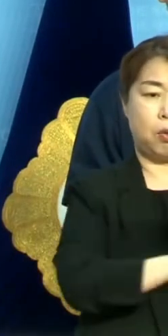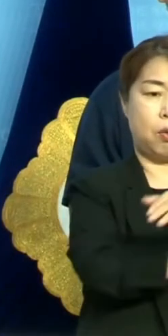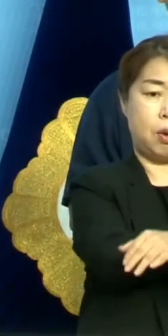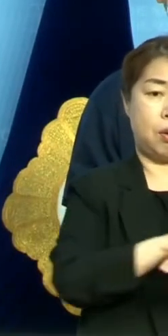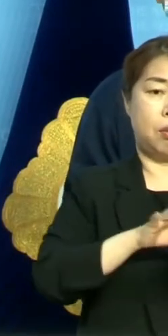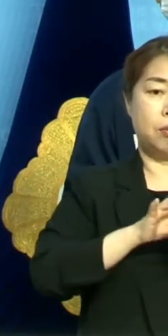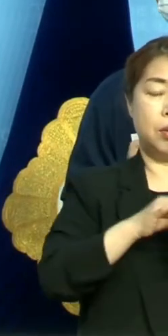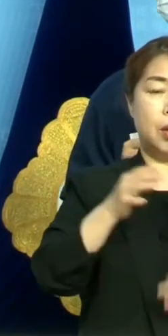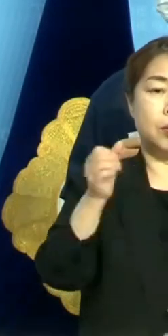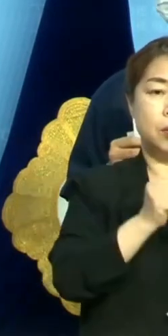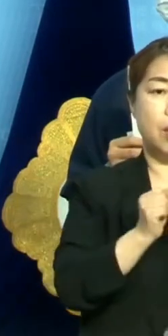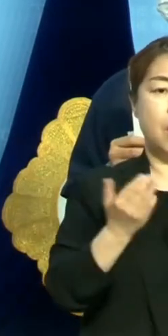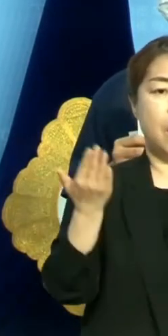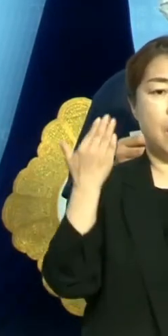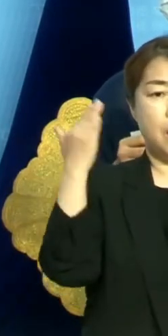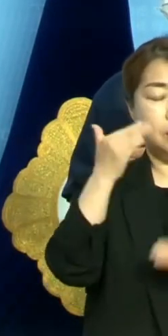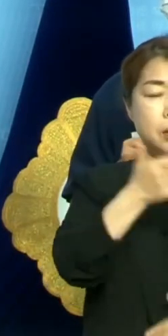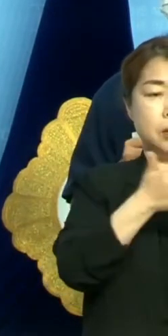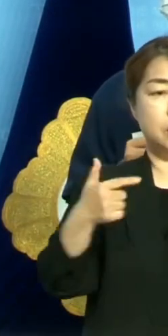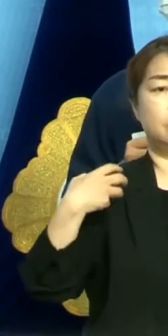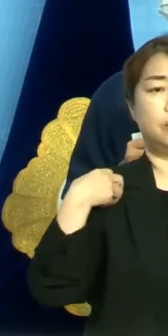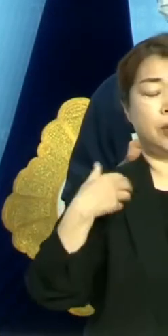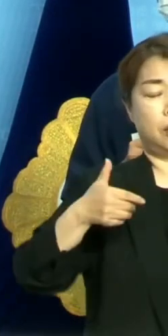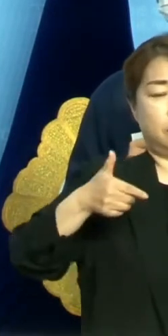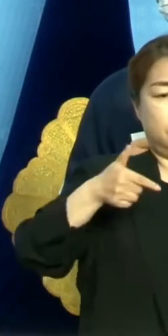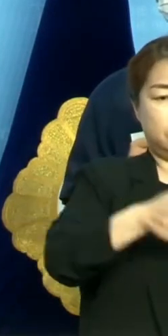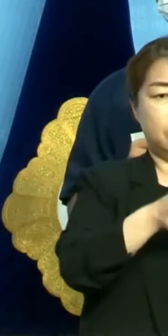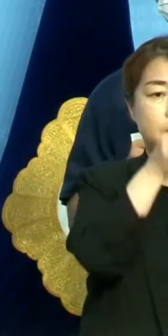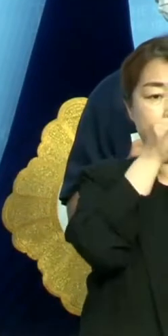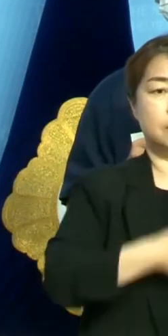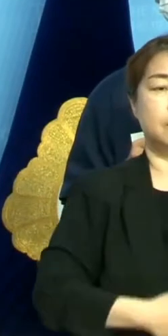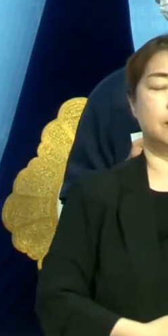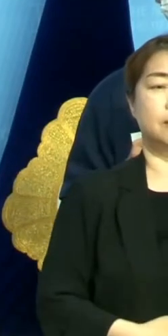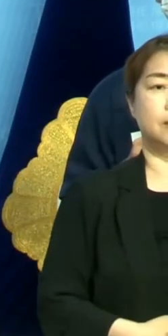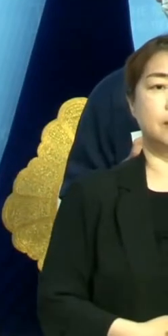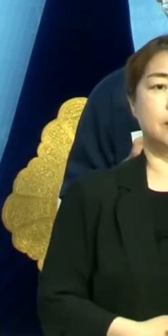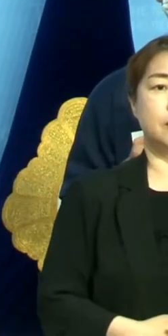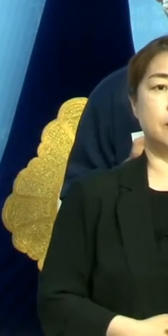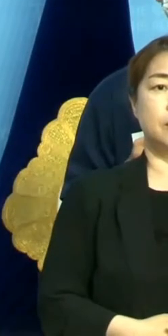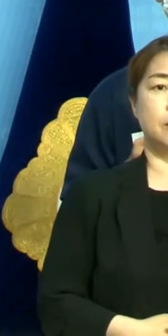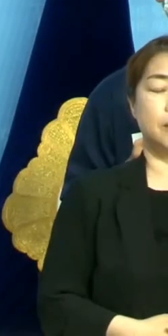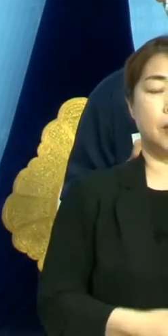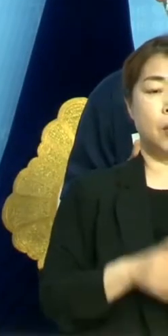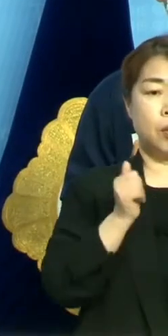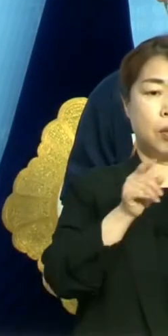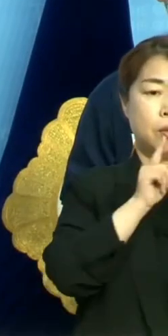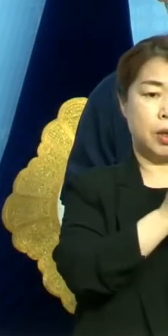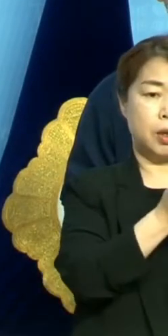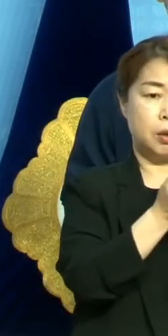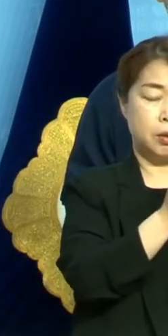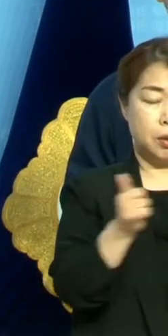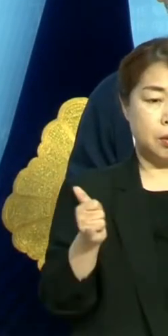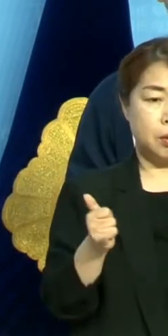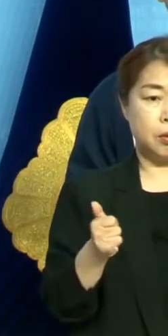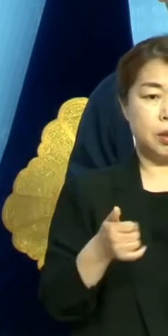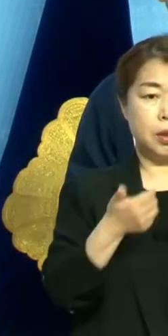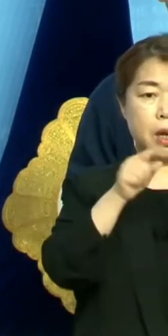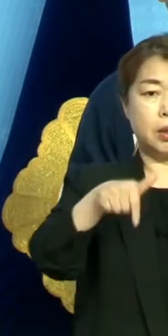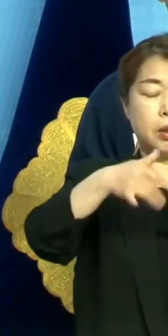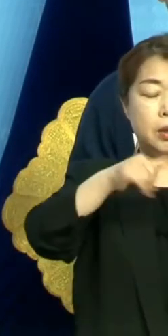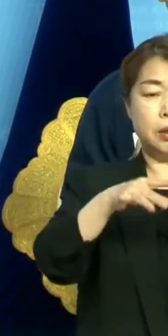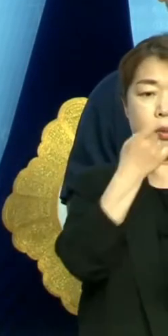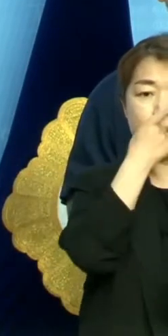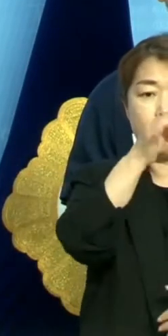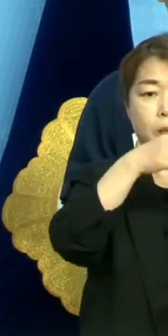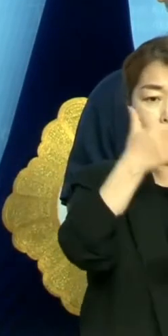이용하여 학생의 큰 부담 해지는 사례가 파악되었습니다 소송대리인 들도 2학기 등록금 감면 을